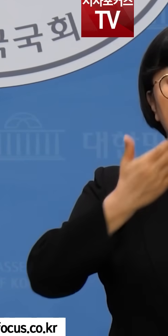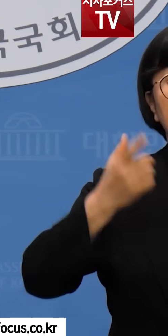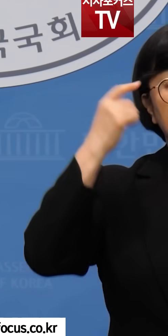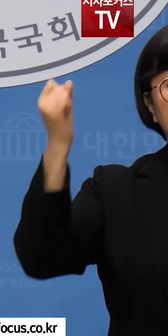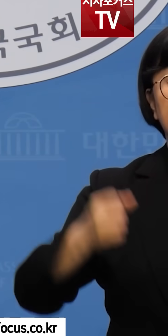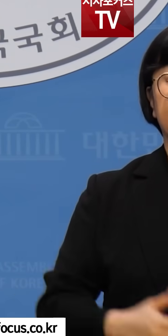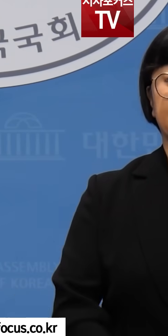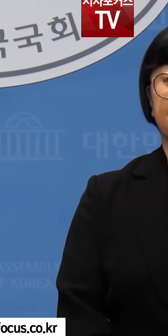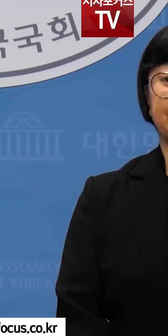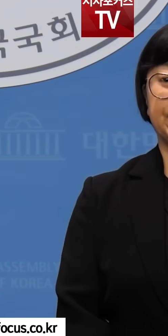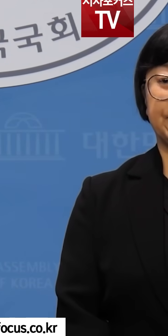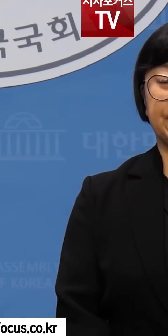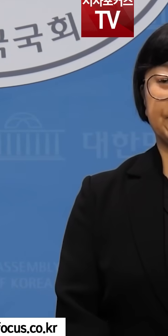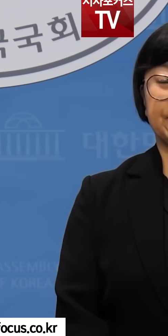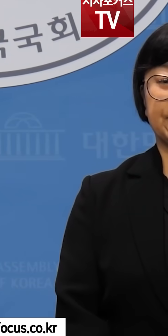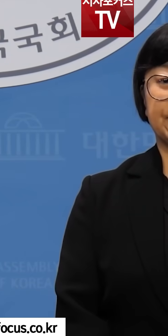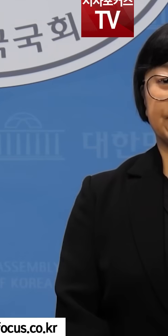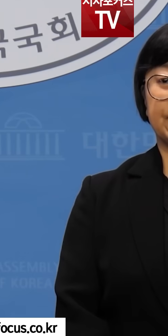생각합니다.